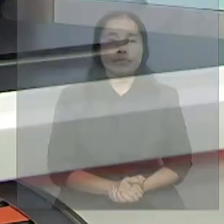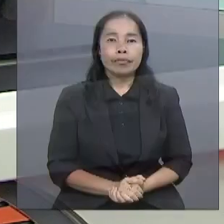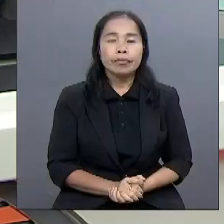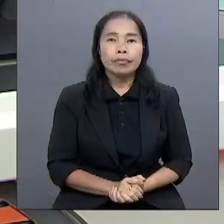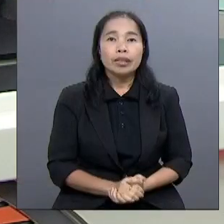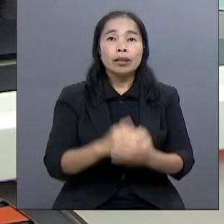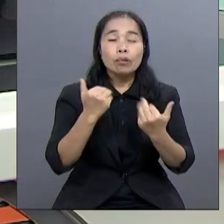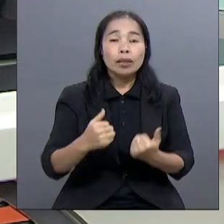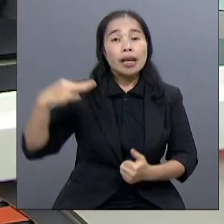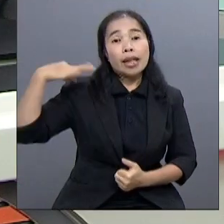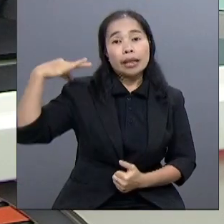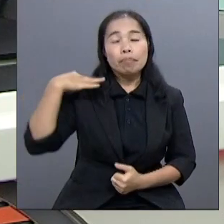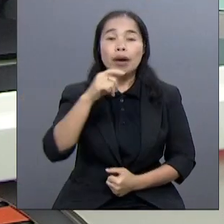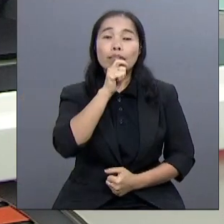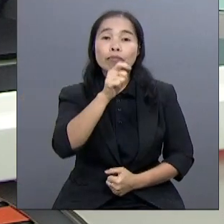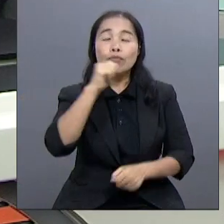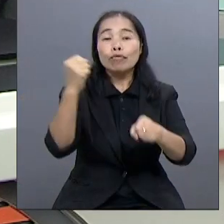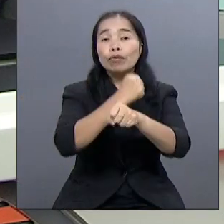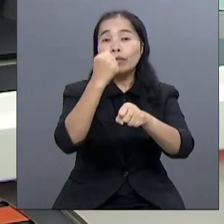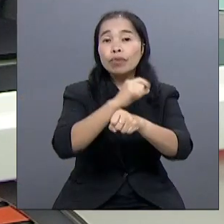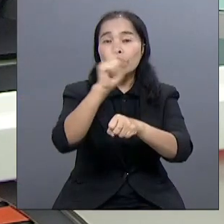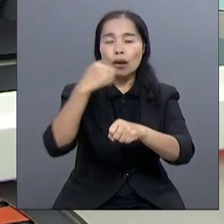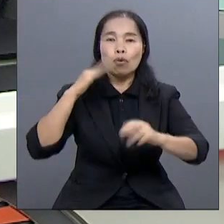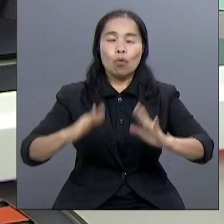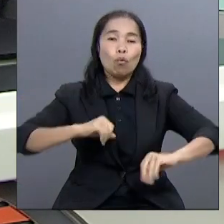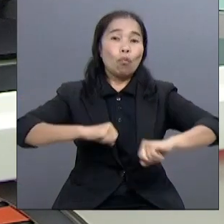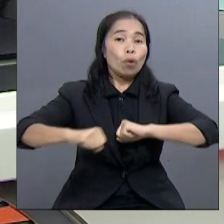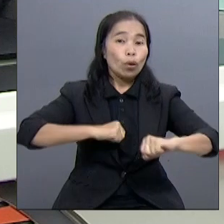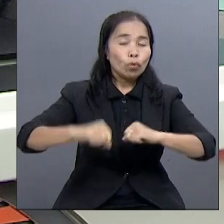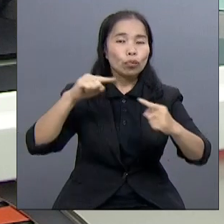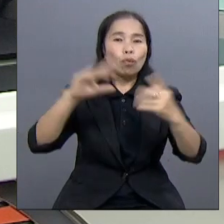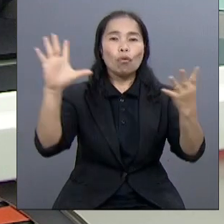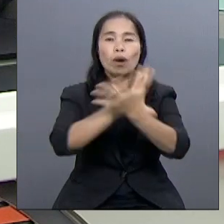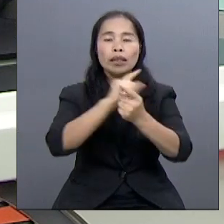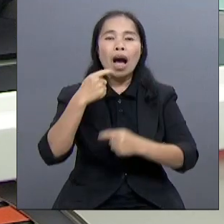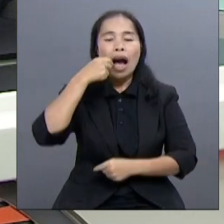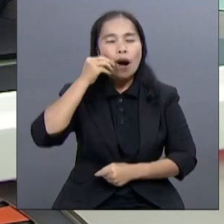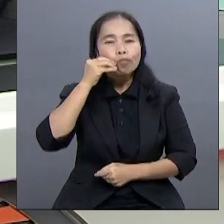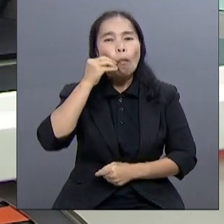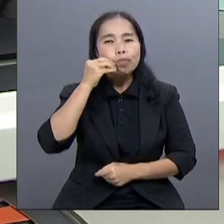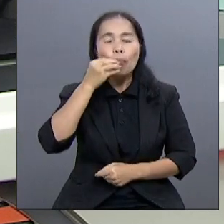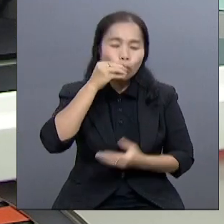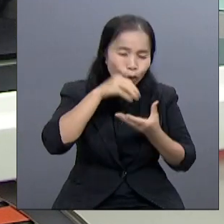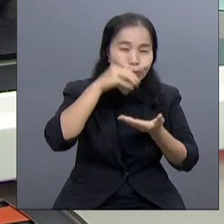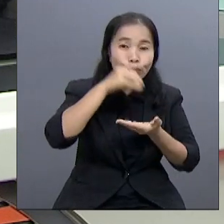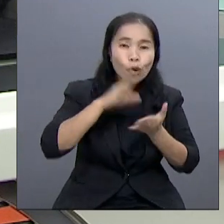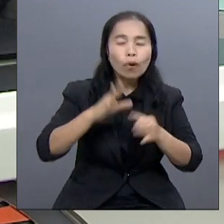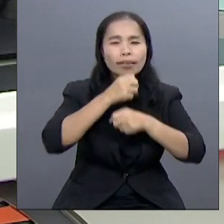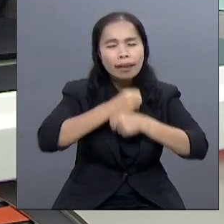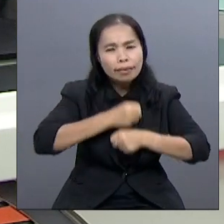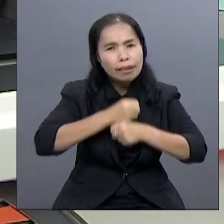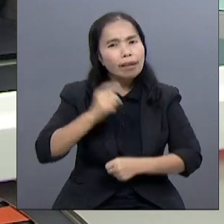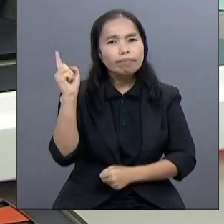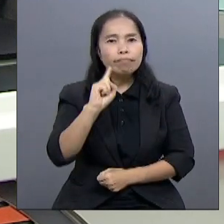Gen Z Reporters วันนี้ติดตามมุมมองของคนรุ่นใหม่ต่อวัฒนธรรมการเคี้ยวหมากซึ่งก็เป็นวิถีดั้งเดิมของชาวเอเชียในหลายประเทศนะ